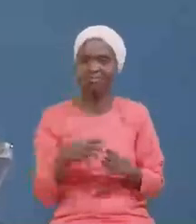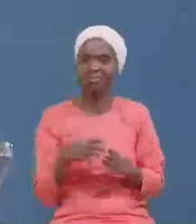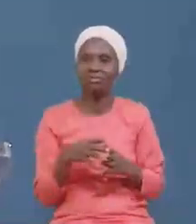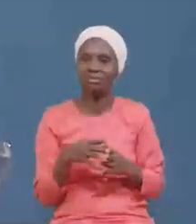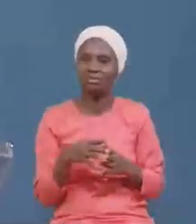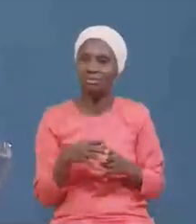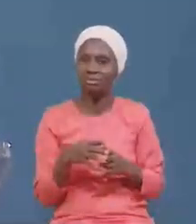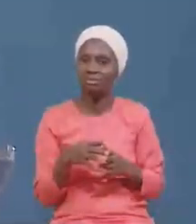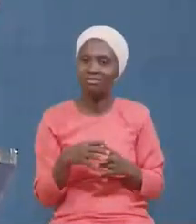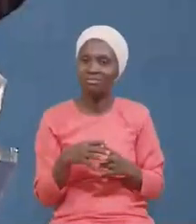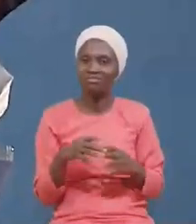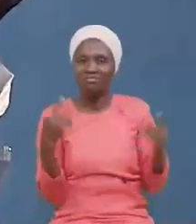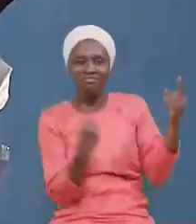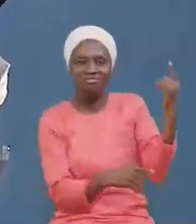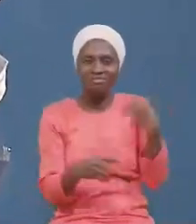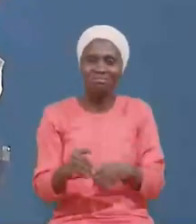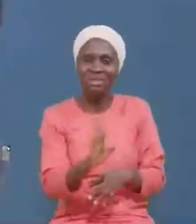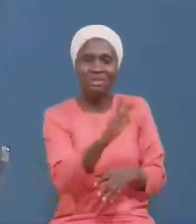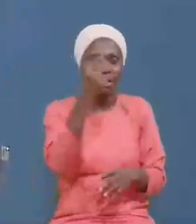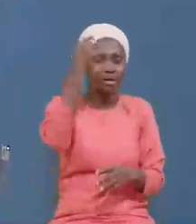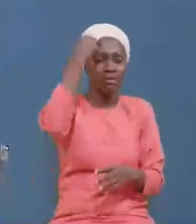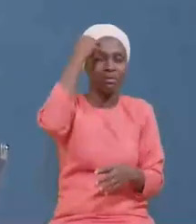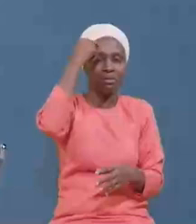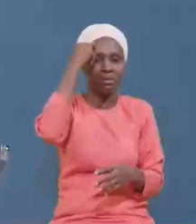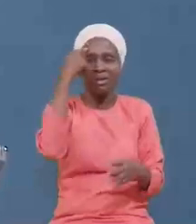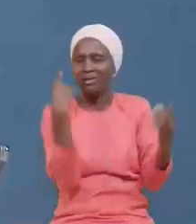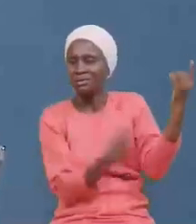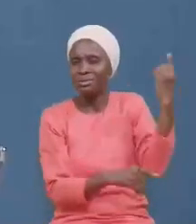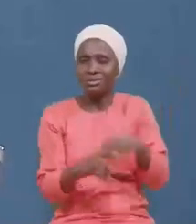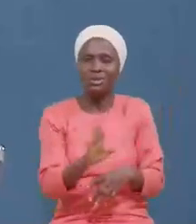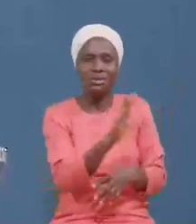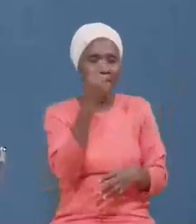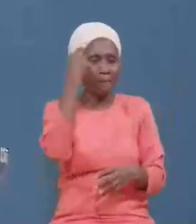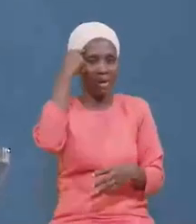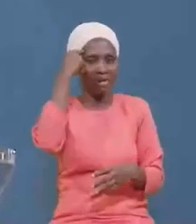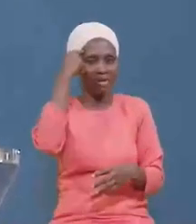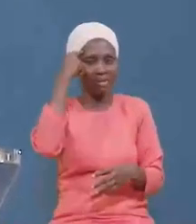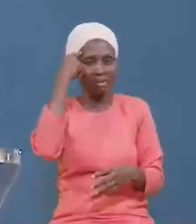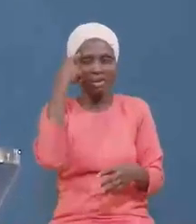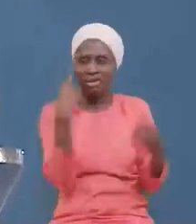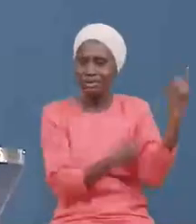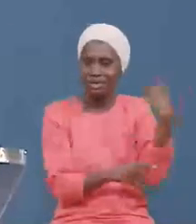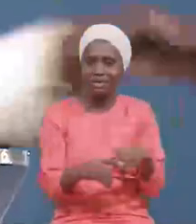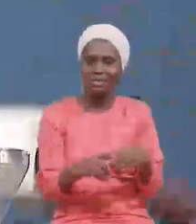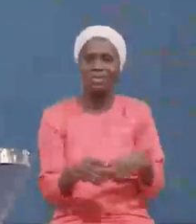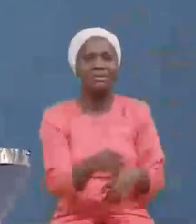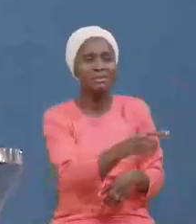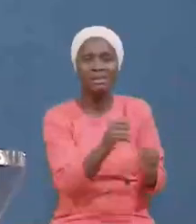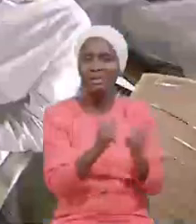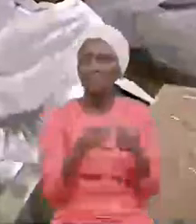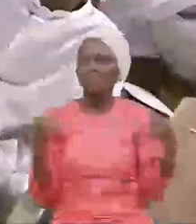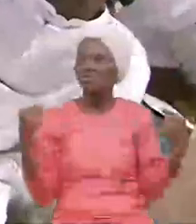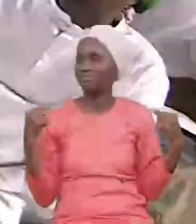Et le diable tourmente leur cerveau. Il tourmente leur esprit. Il les tourmente avec des douleurs.